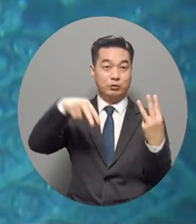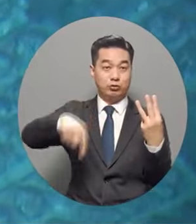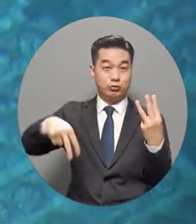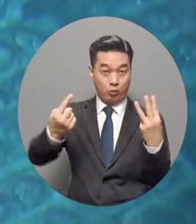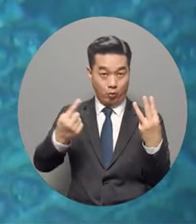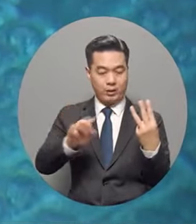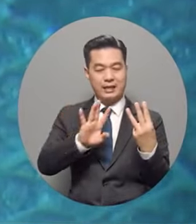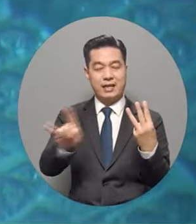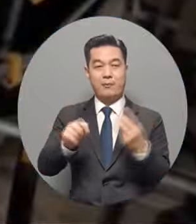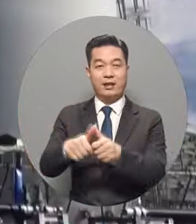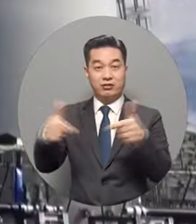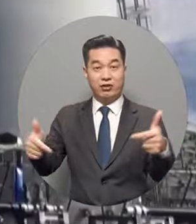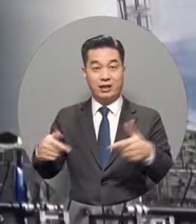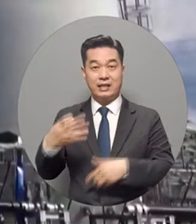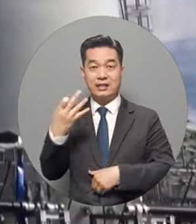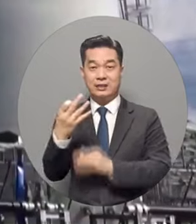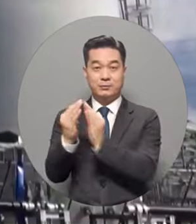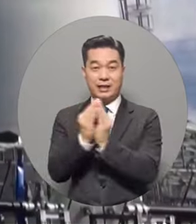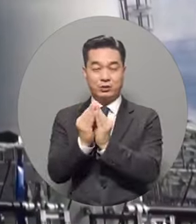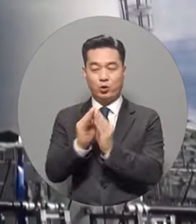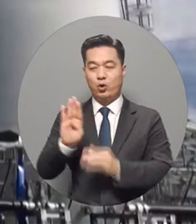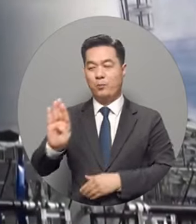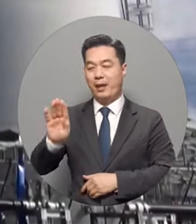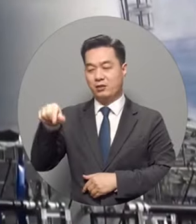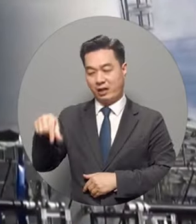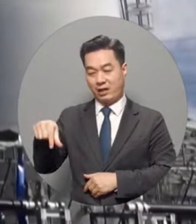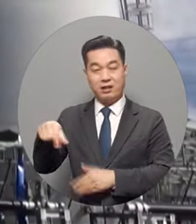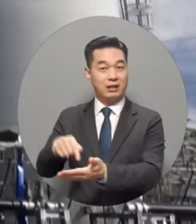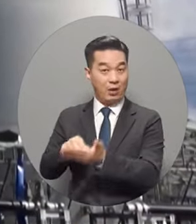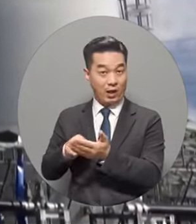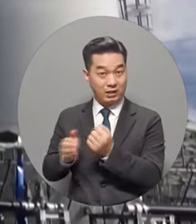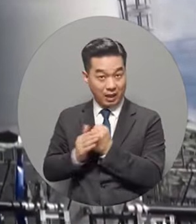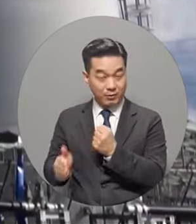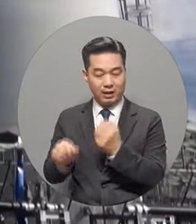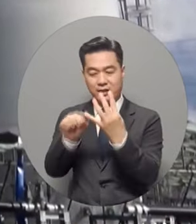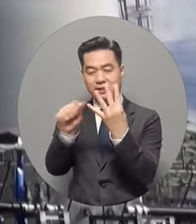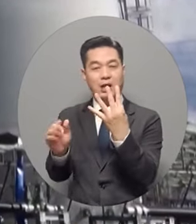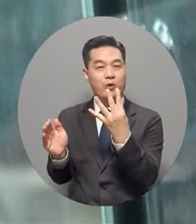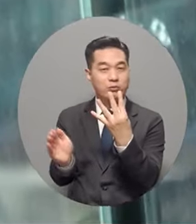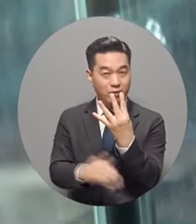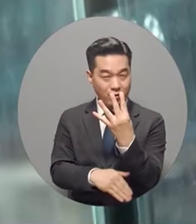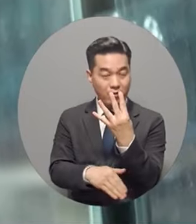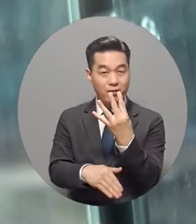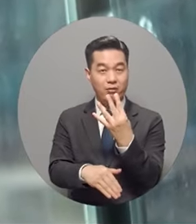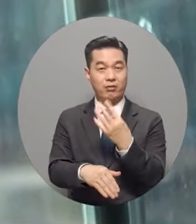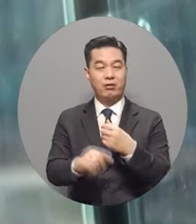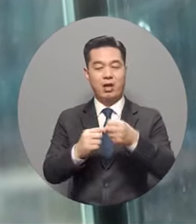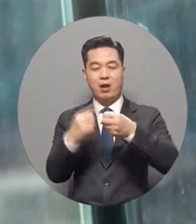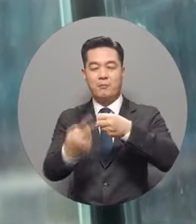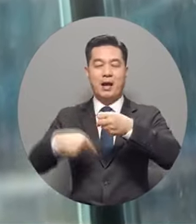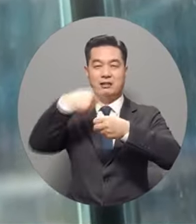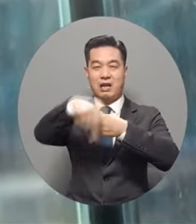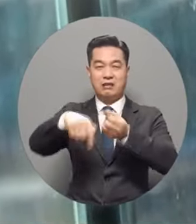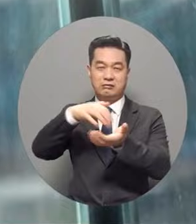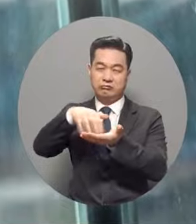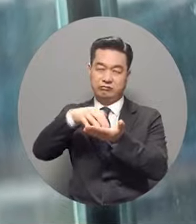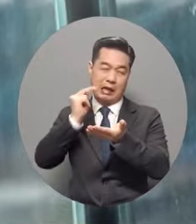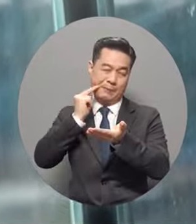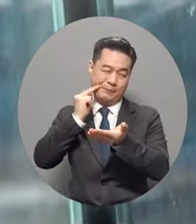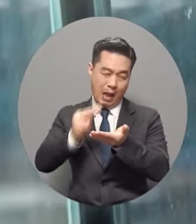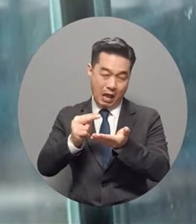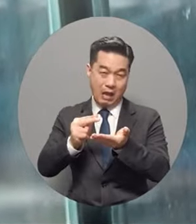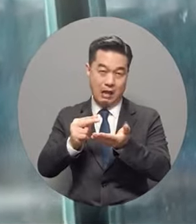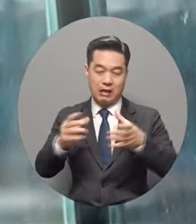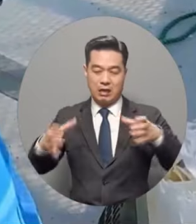3배가량 늘어난 14조 베크렐이 방류되는데 올해 4월부터는 방사능 농도가 더 진한 오염수